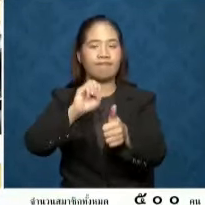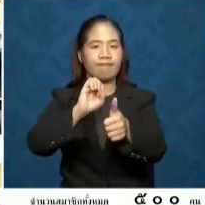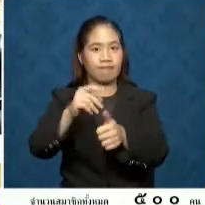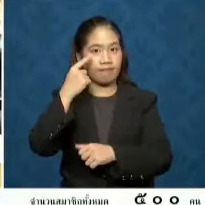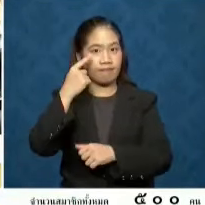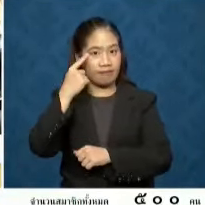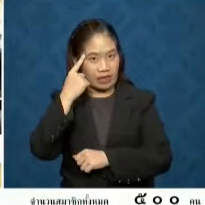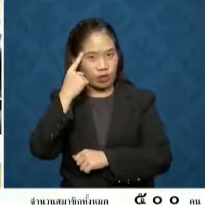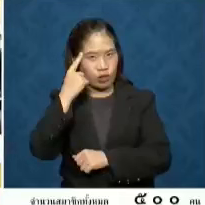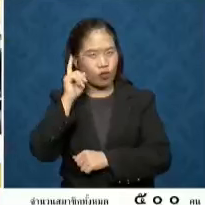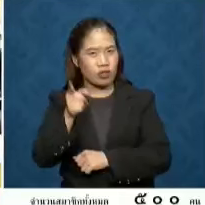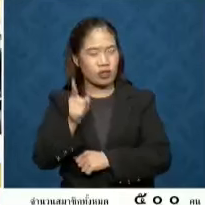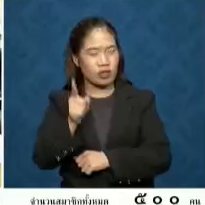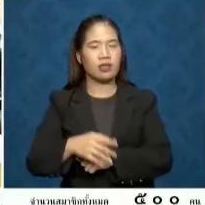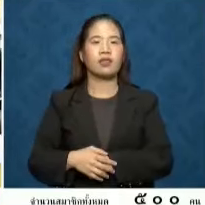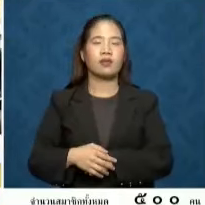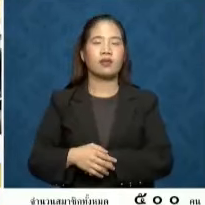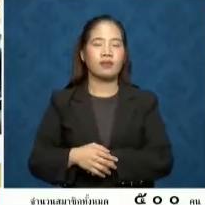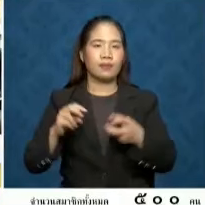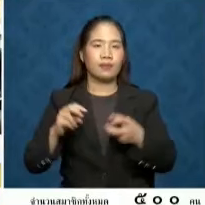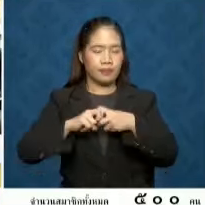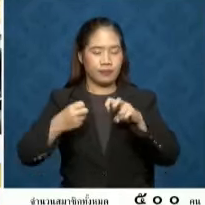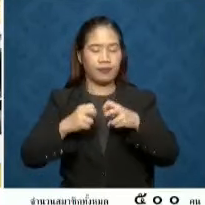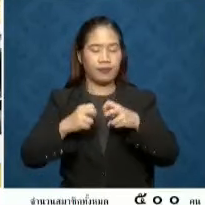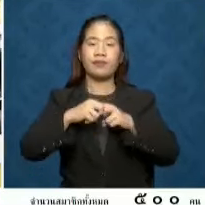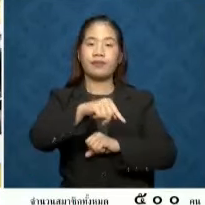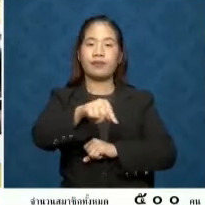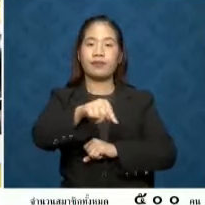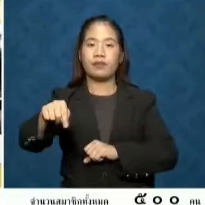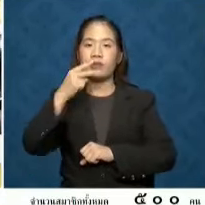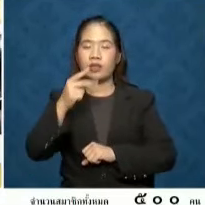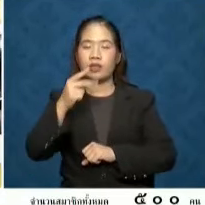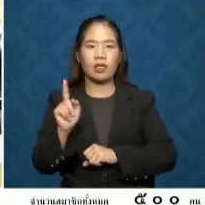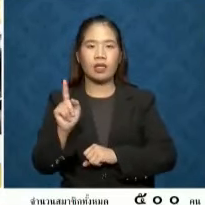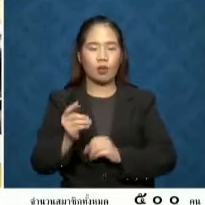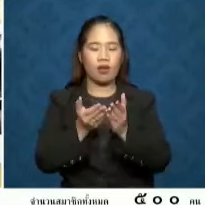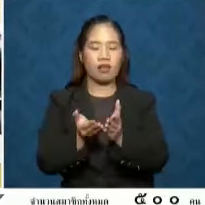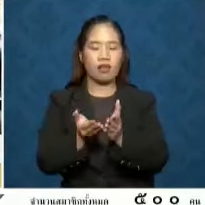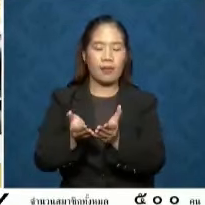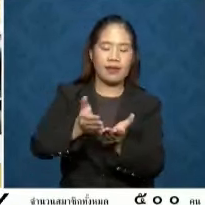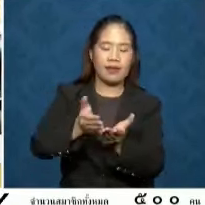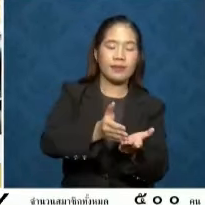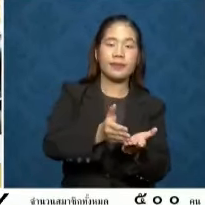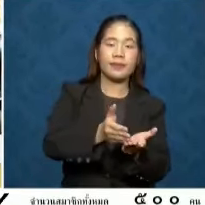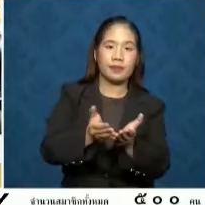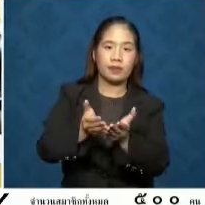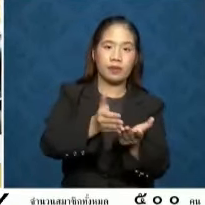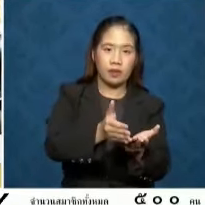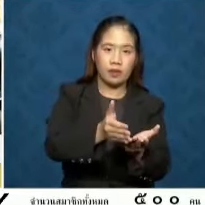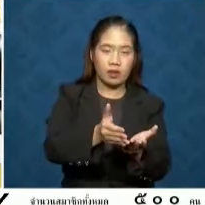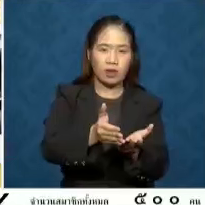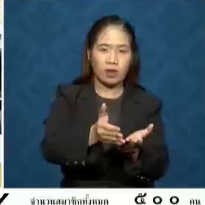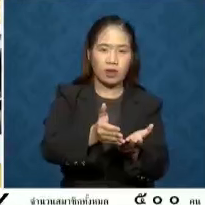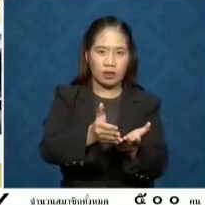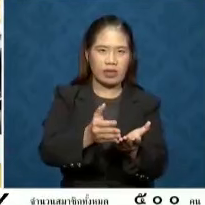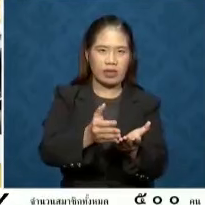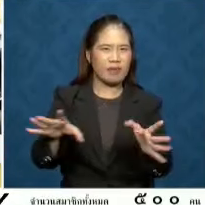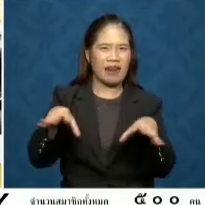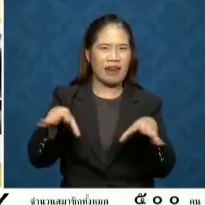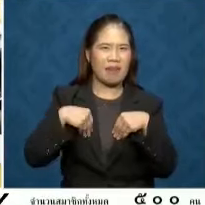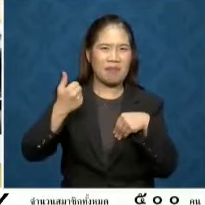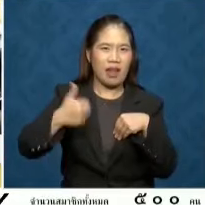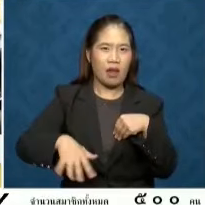ลยก็คือว่าจุดชี้ขาดของสถานการณ์นี้เนี่ยคือความเอียงของเรือที่เรือสุโขทัยสามารถรับไหวซึ่งกองทัพเ